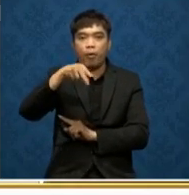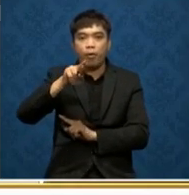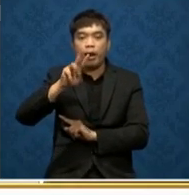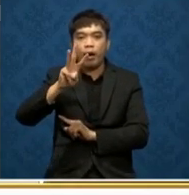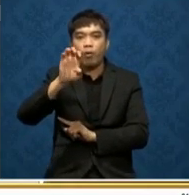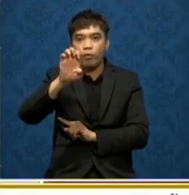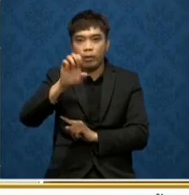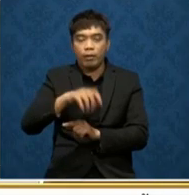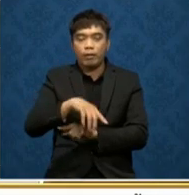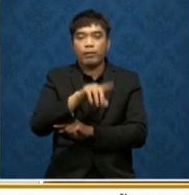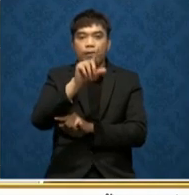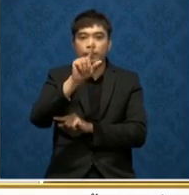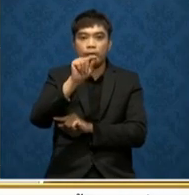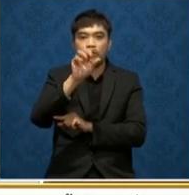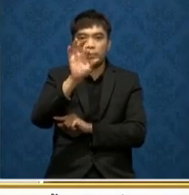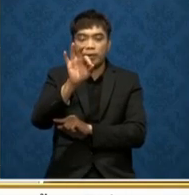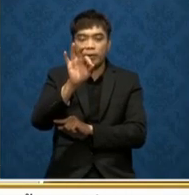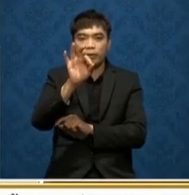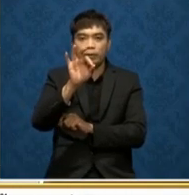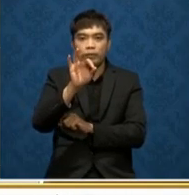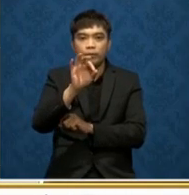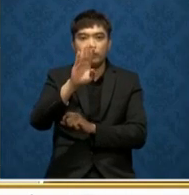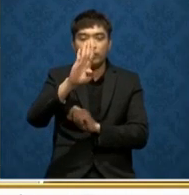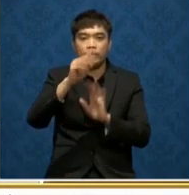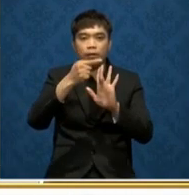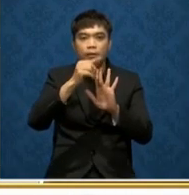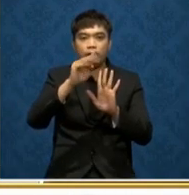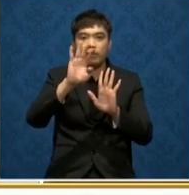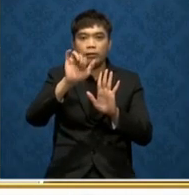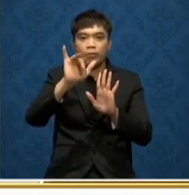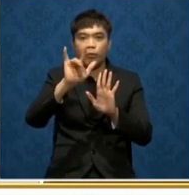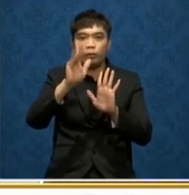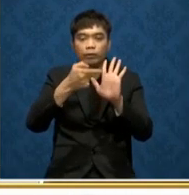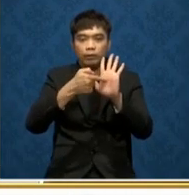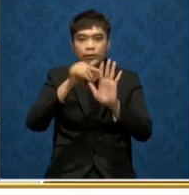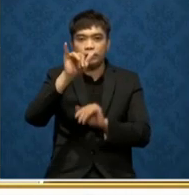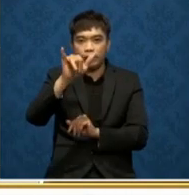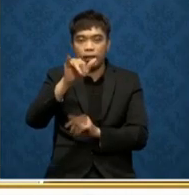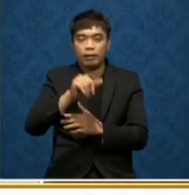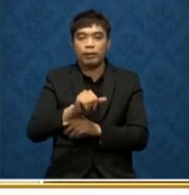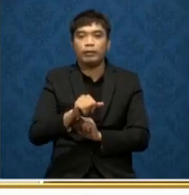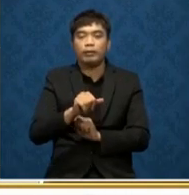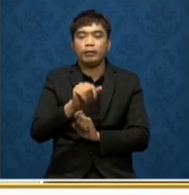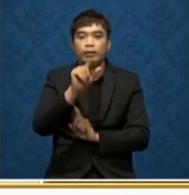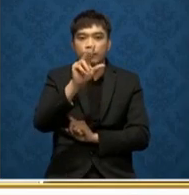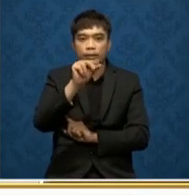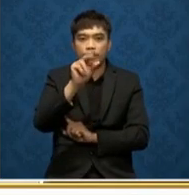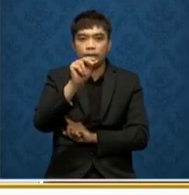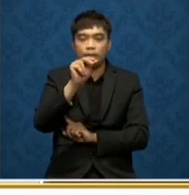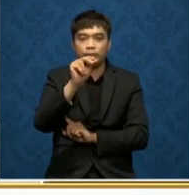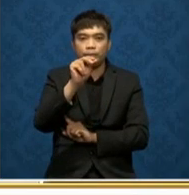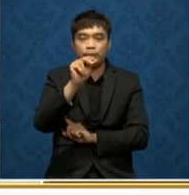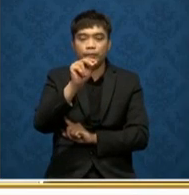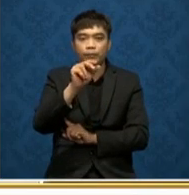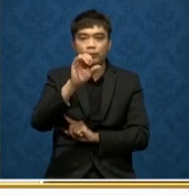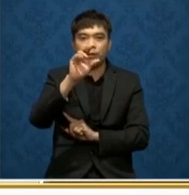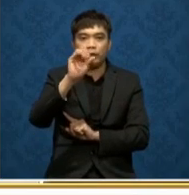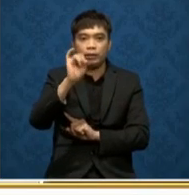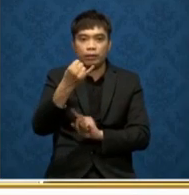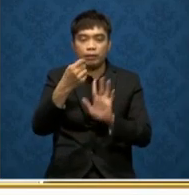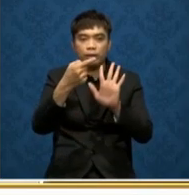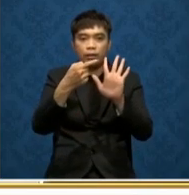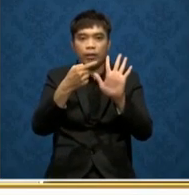ล29นายบุญชัยกิตติธาราทรัพย์30นายจำล